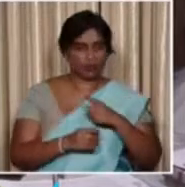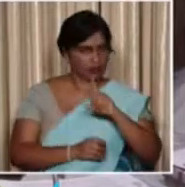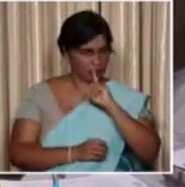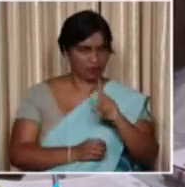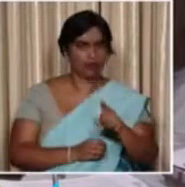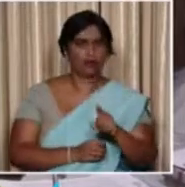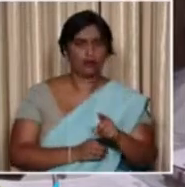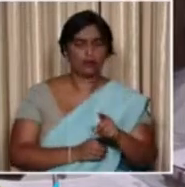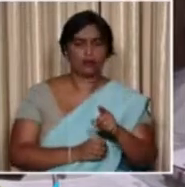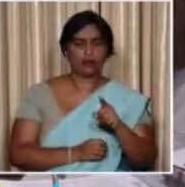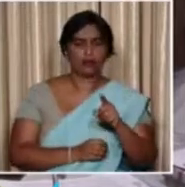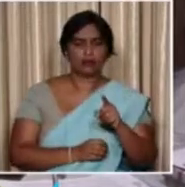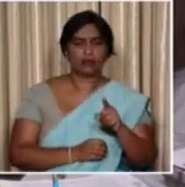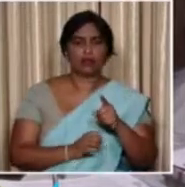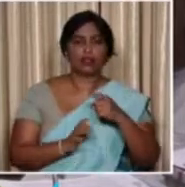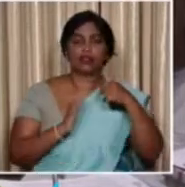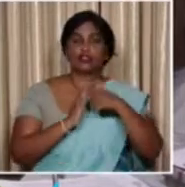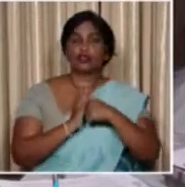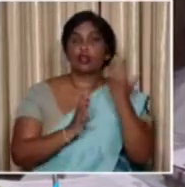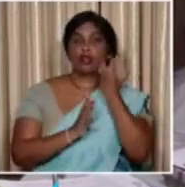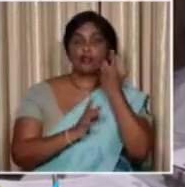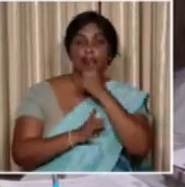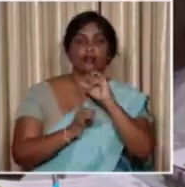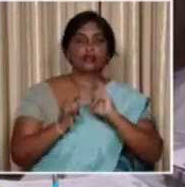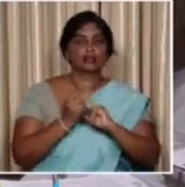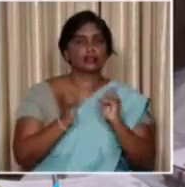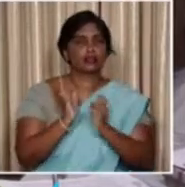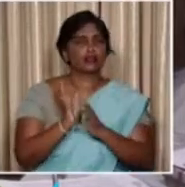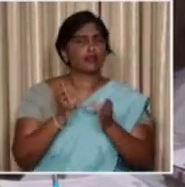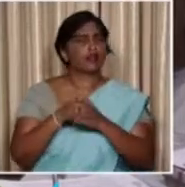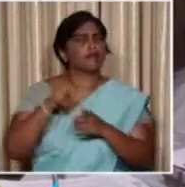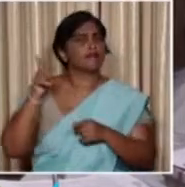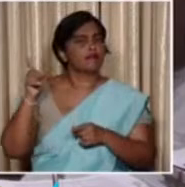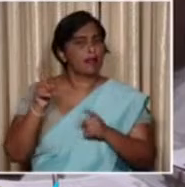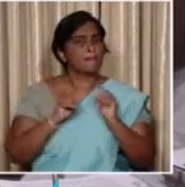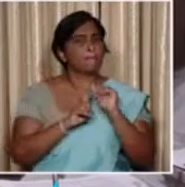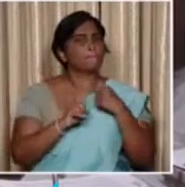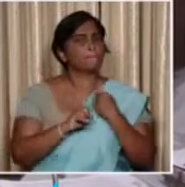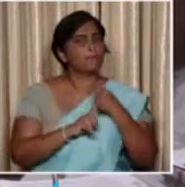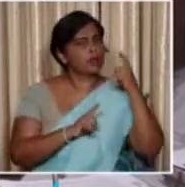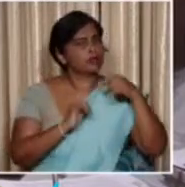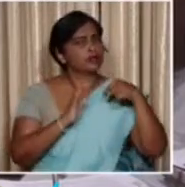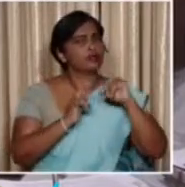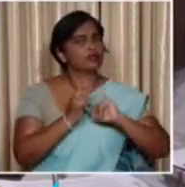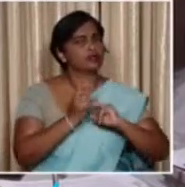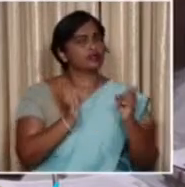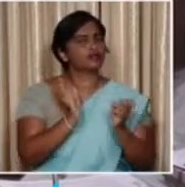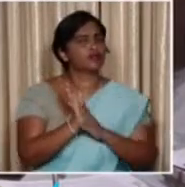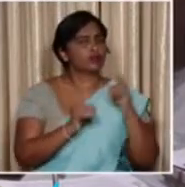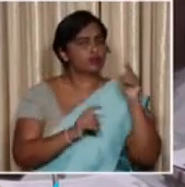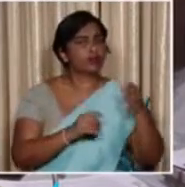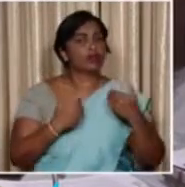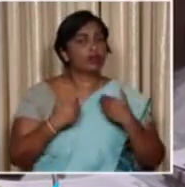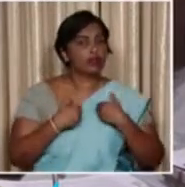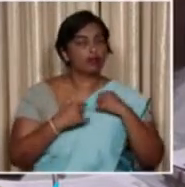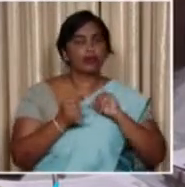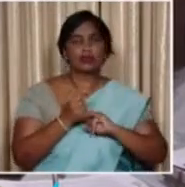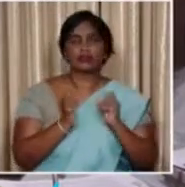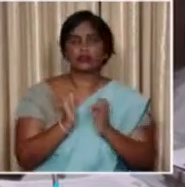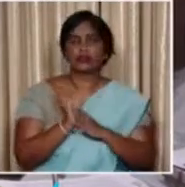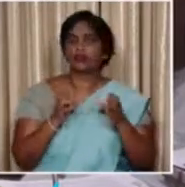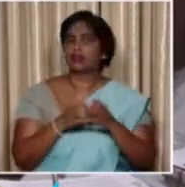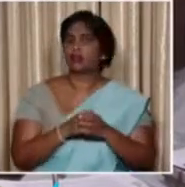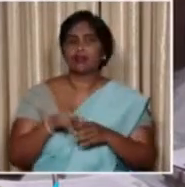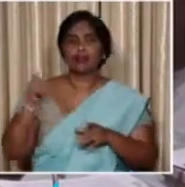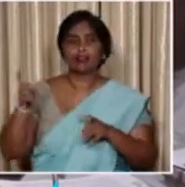කියන්නම් සවුත් අප්‍රිකාවේ ඉන්ටර්නල් කමිටි එකක් තියෙනවා පකිස්තානයේ ඉන්ටර්නල් කමිටි එකක් තිබ්බා අපේ ඉන්ටර්නල් කමිටි එකක් තිබුණා නම්